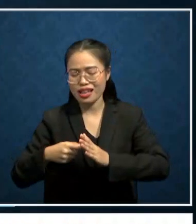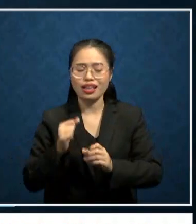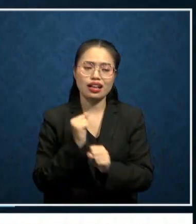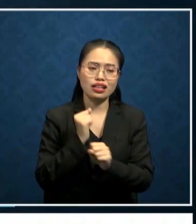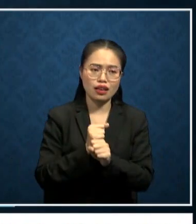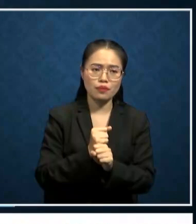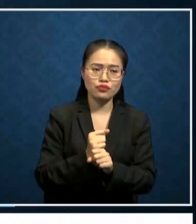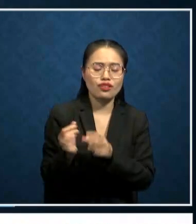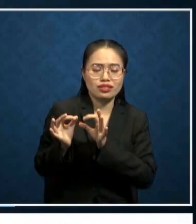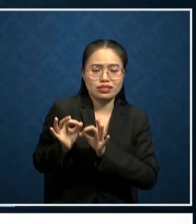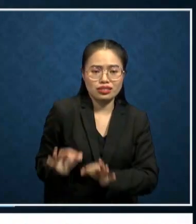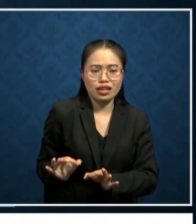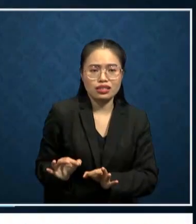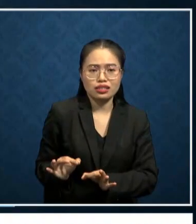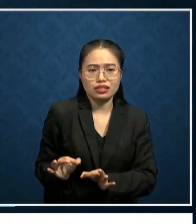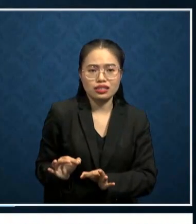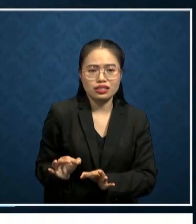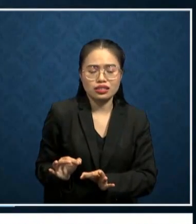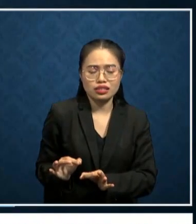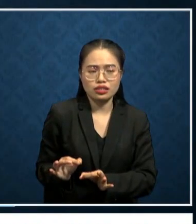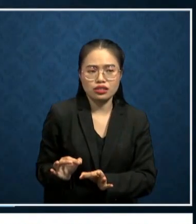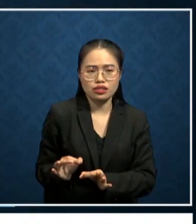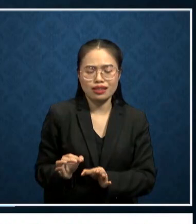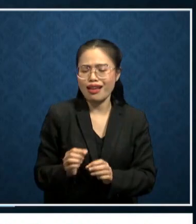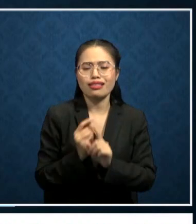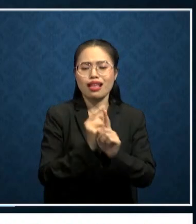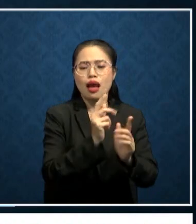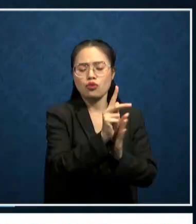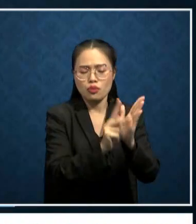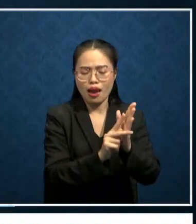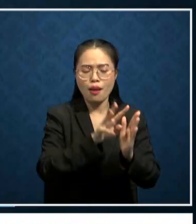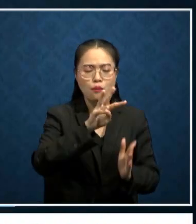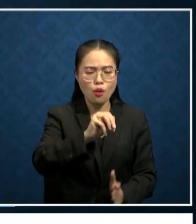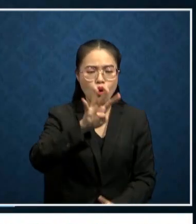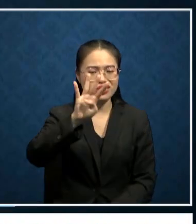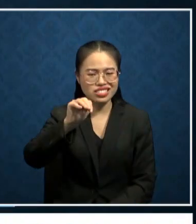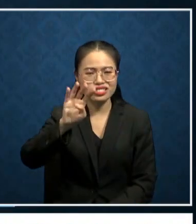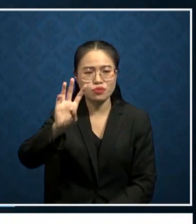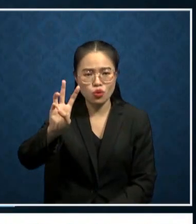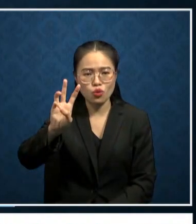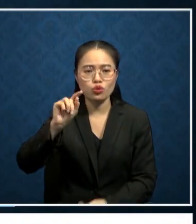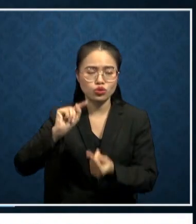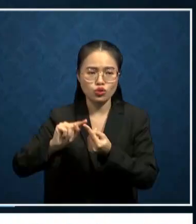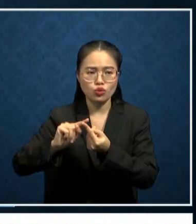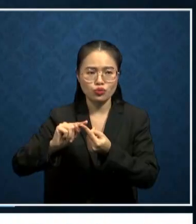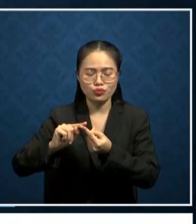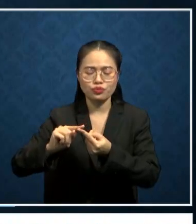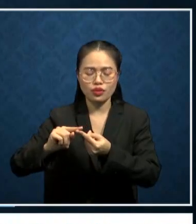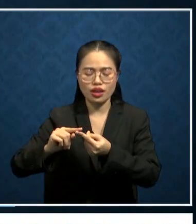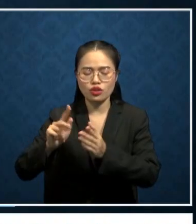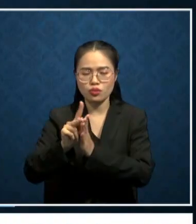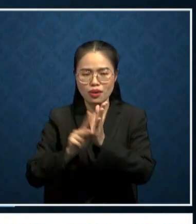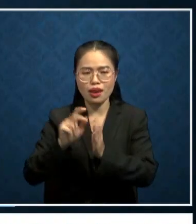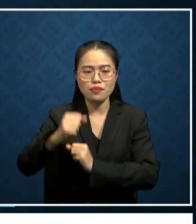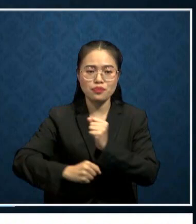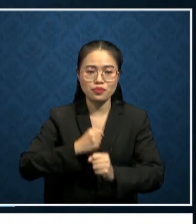ใจซึ่งได้ซึ่งได้บัญญัติไว้ในมาตรา 46แห่งพระราชบัญญัติประกอบกิจกรรมพลังงานปี 50